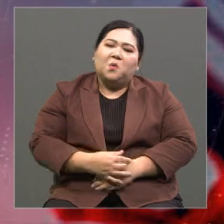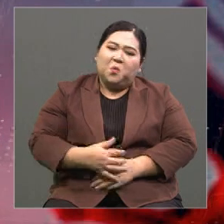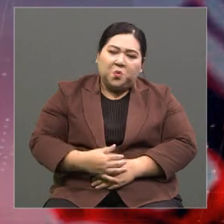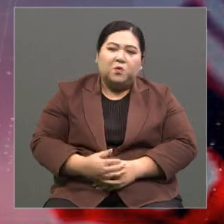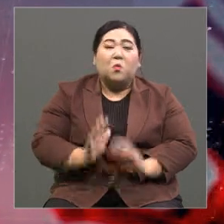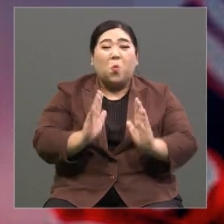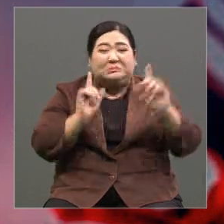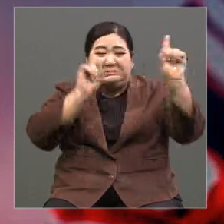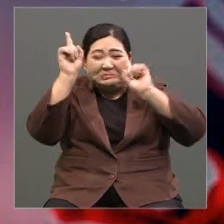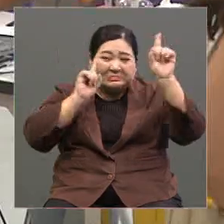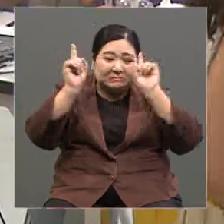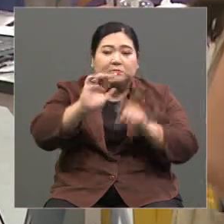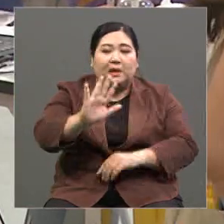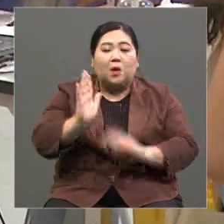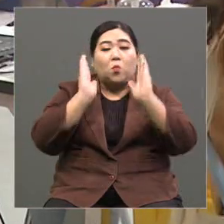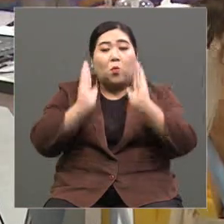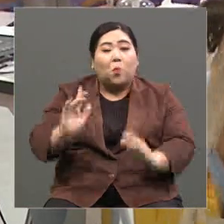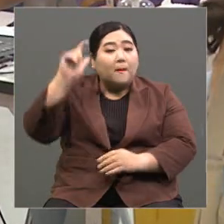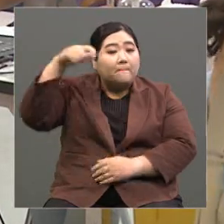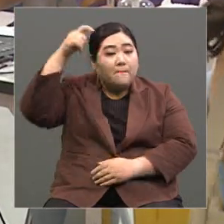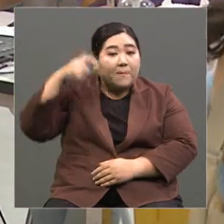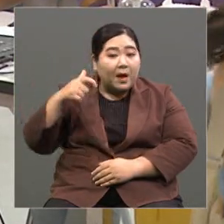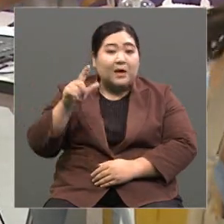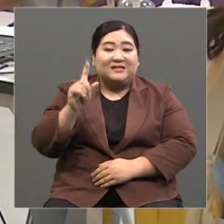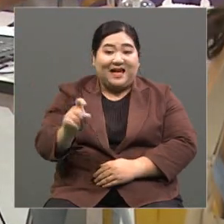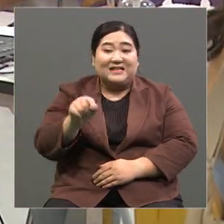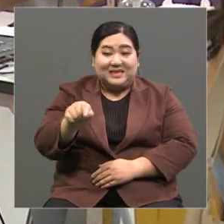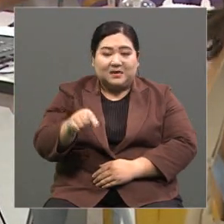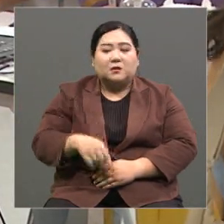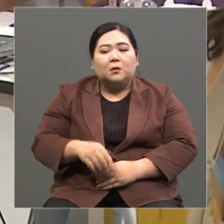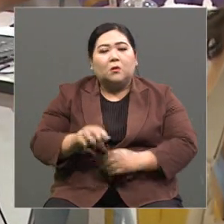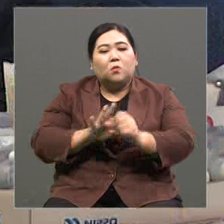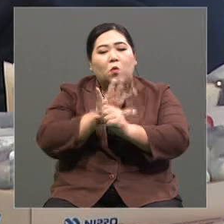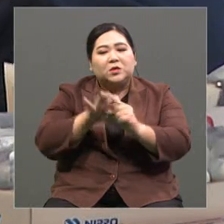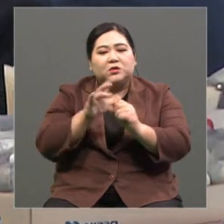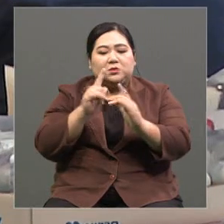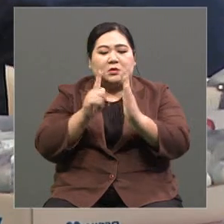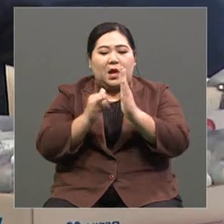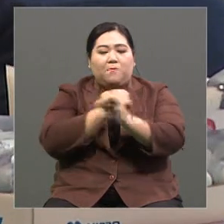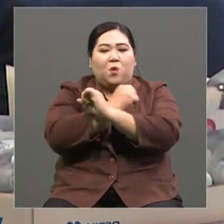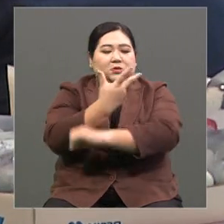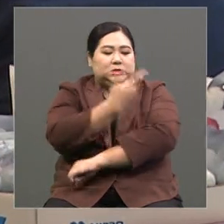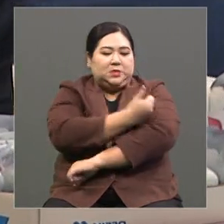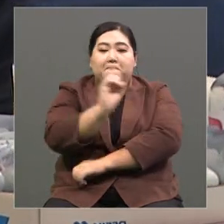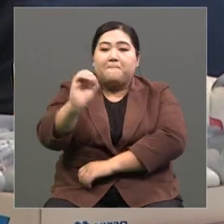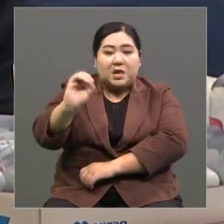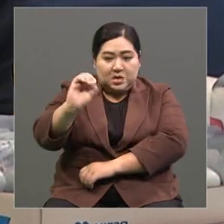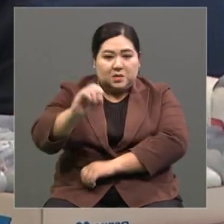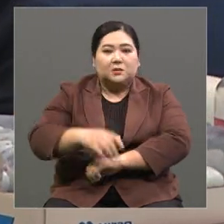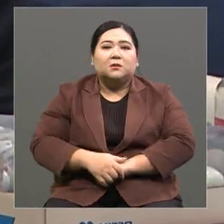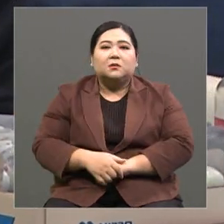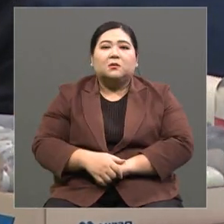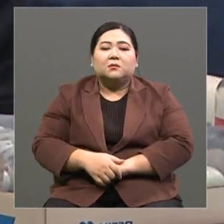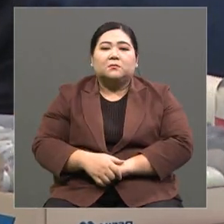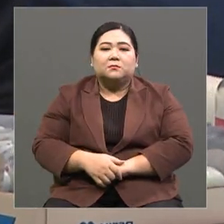ตื่นตระหนกสำหรับผู้ติดเชื้อชาวเมนมารายนี้ก็ไม่เคยได้รับวัคซีนโควิด 19จึงเป็นไปได้ที่การติดเชื้อไม่ว่าสายพันธุ์ใด